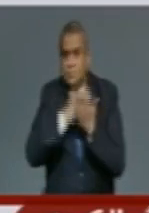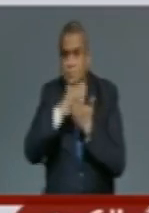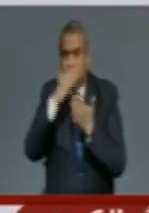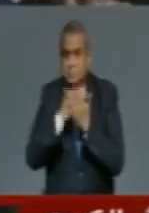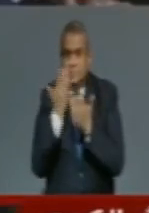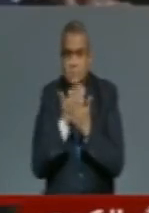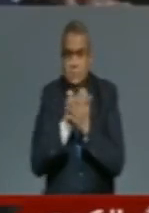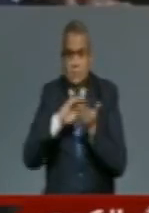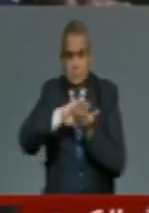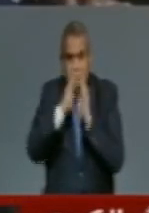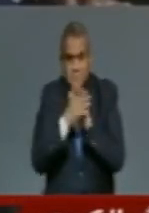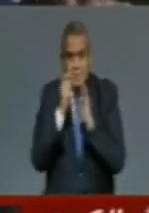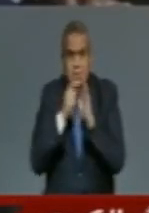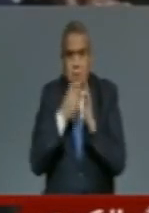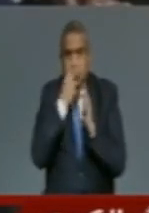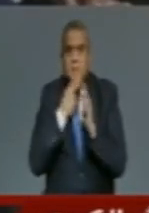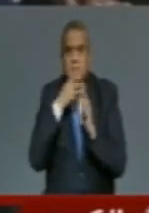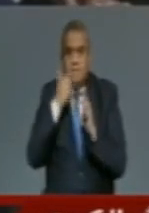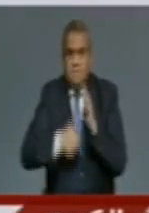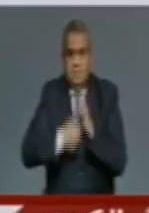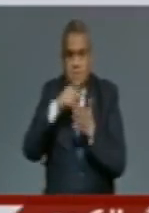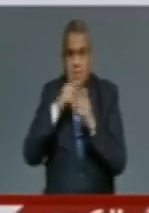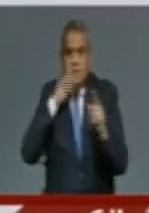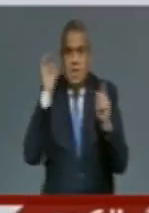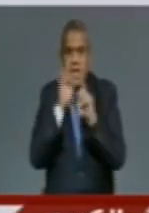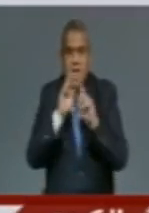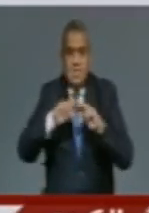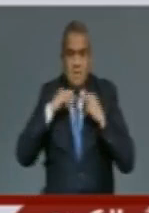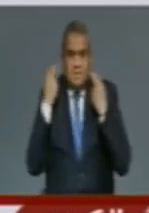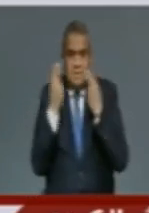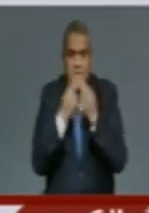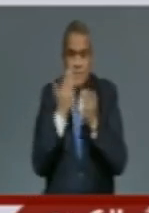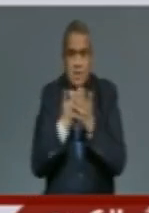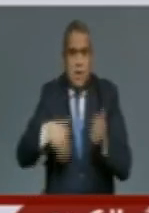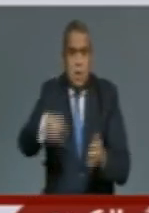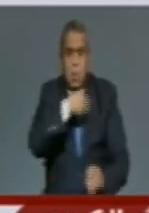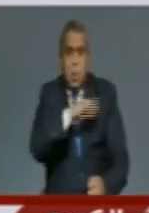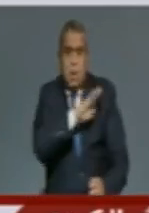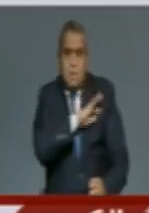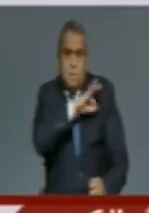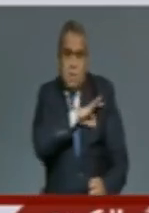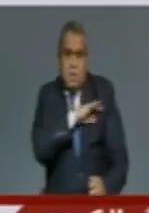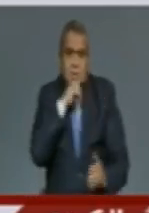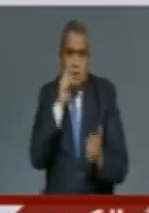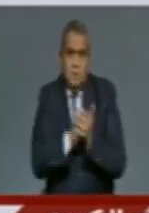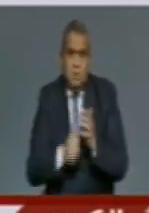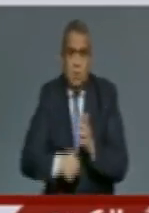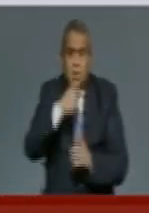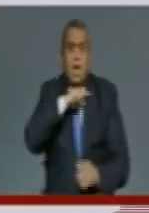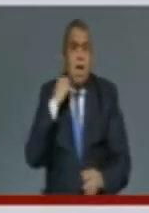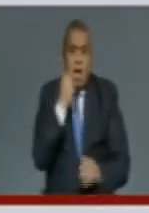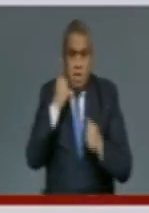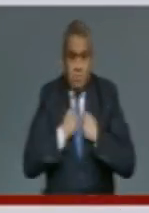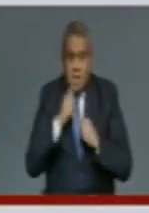ومن ثم فأنه يعد هدفا عالميا لتحقيق المصلحة المشتركة للجميع وليس شأنا خاصا بالدول